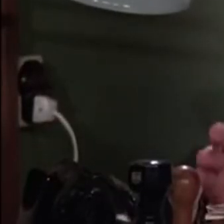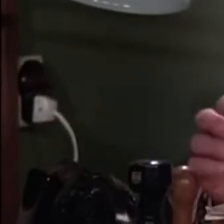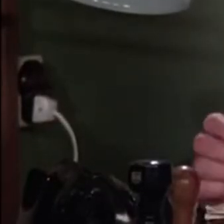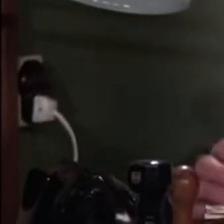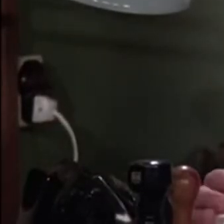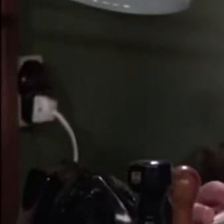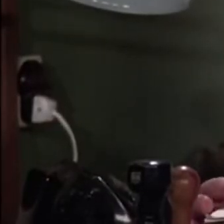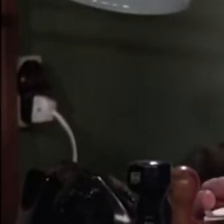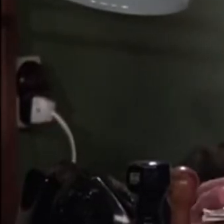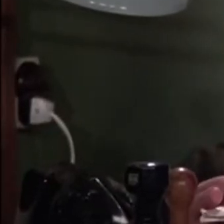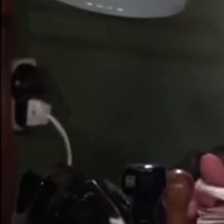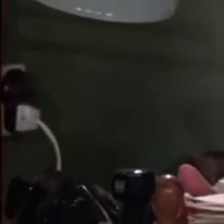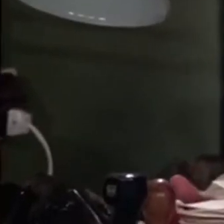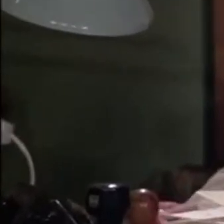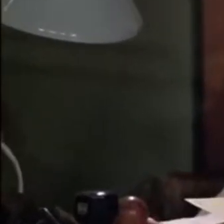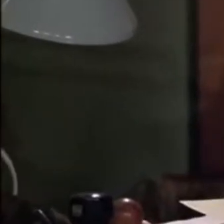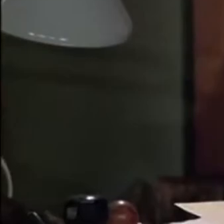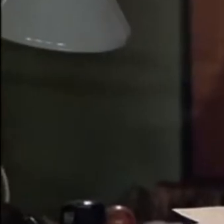De kan. De ravende sindssygt!